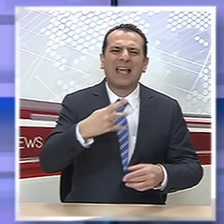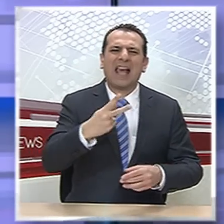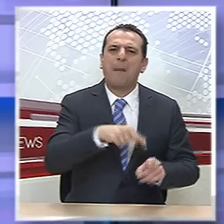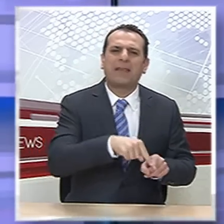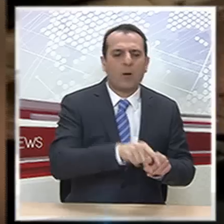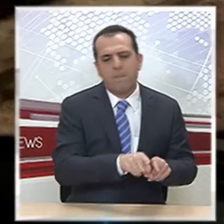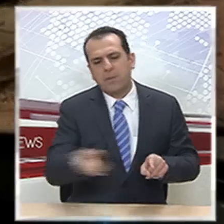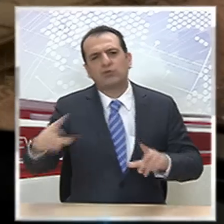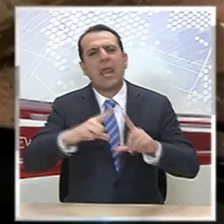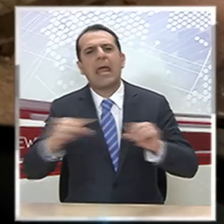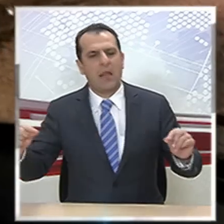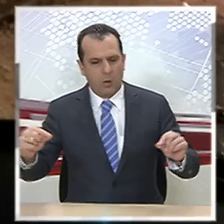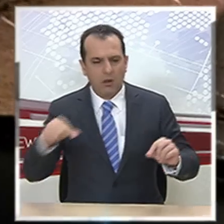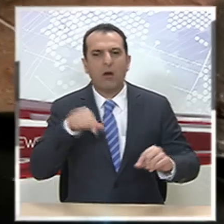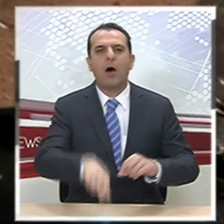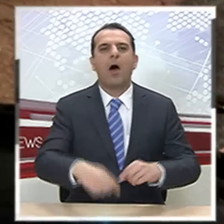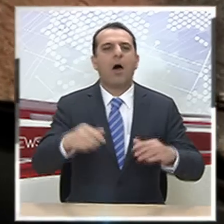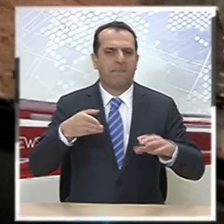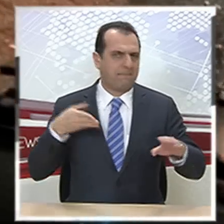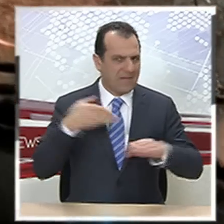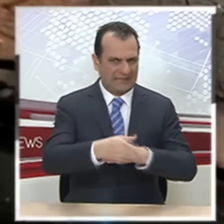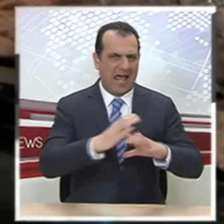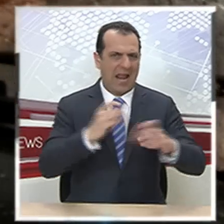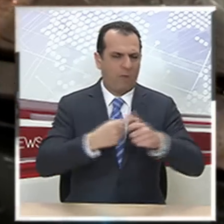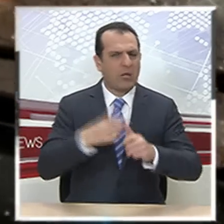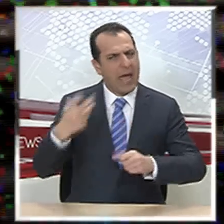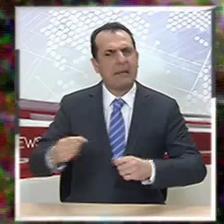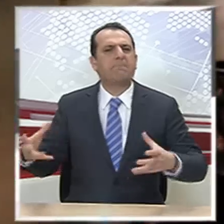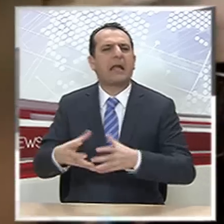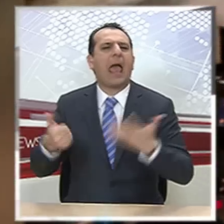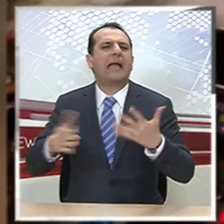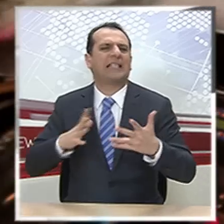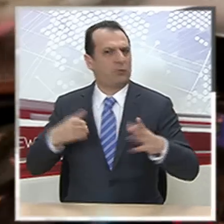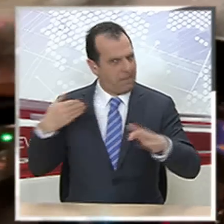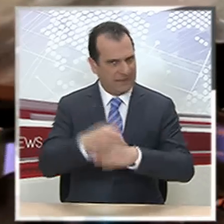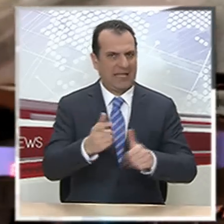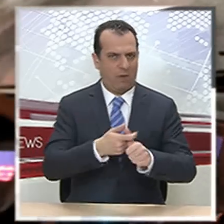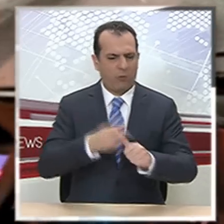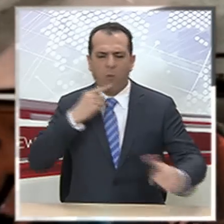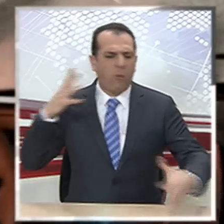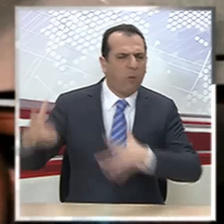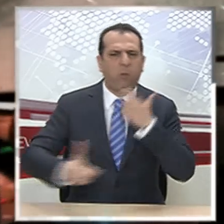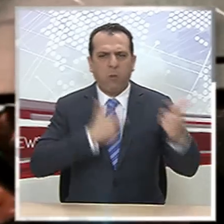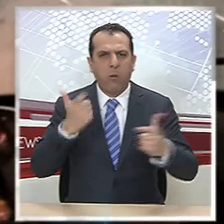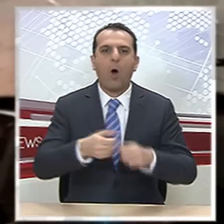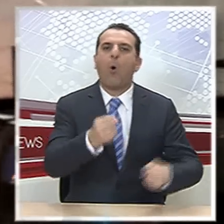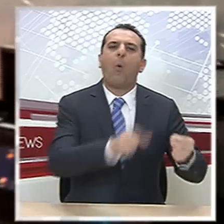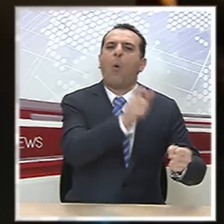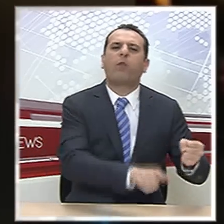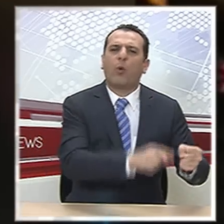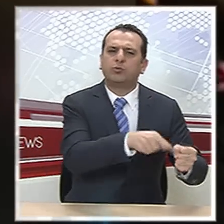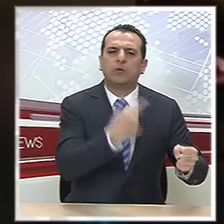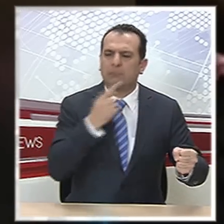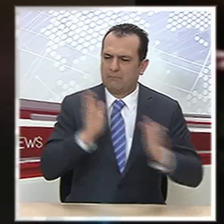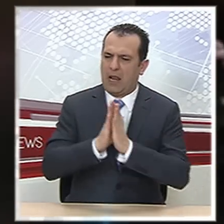Αττική. Το περιστατικό συνέβη όταν ο οδηγός έκανε παρατήρηση σε παρέα 6 ατόμων που επέβαιναν στο λεωφορείο, καθώς έκαναν πολλή φασαρία, ενοχλώντας